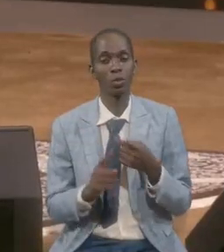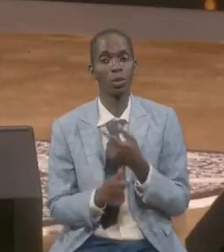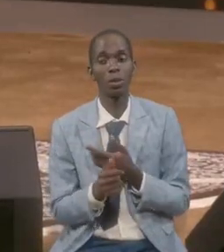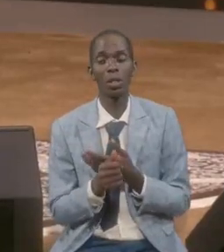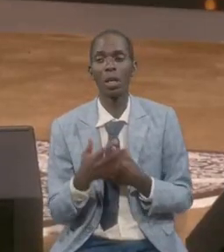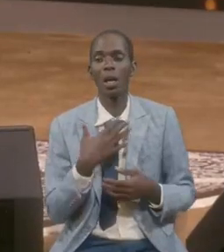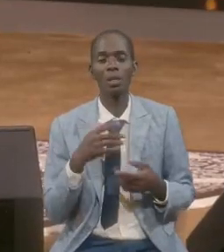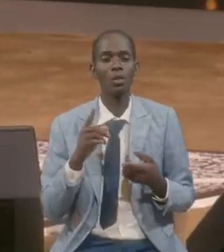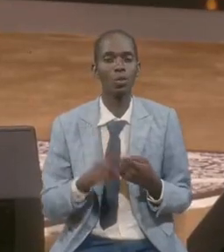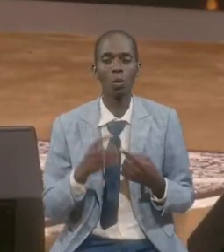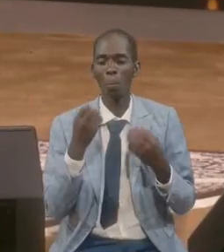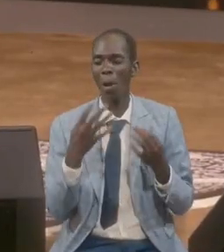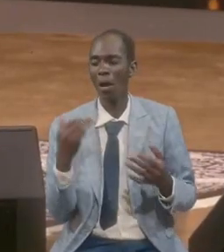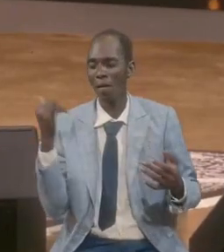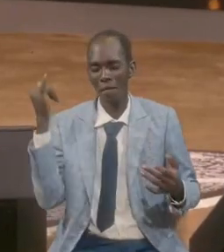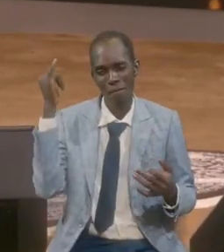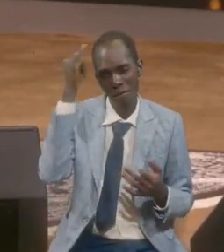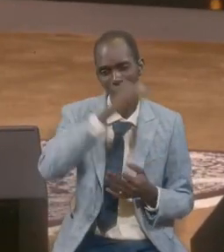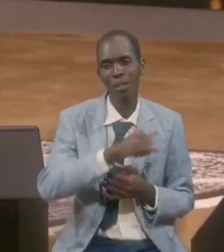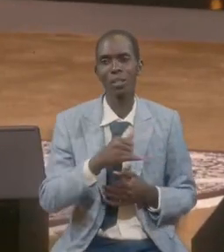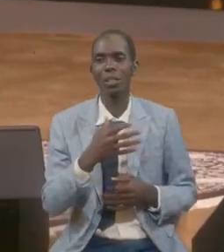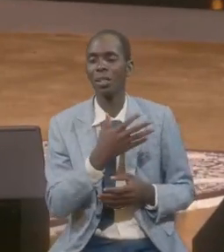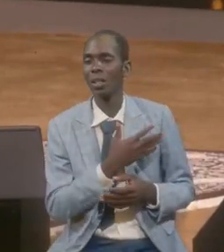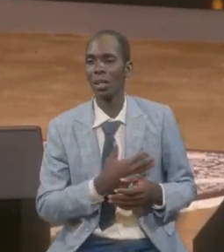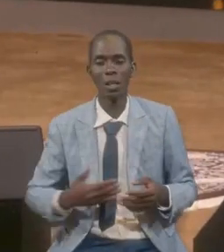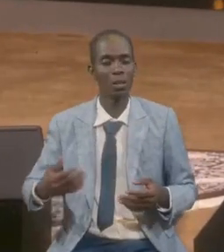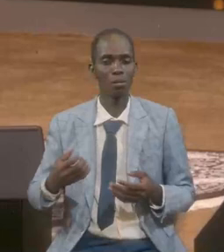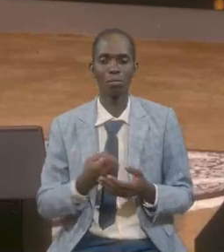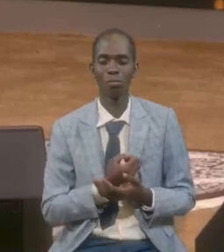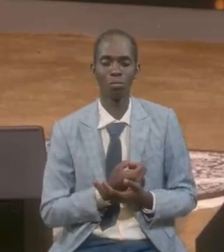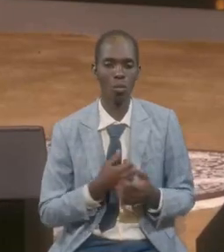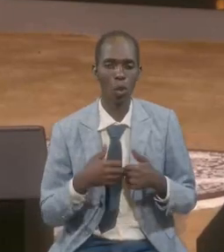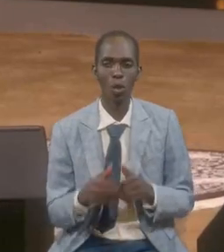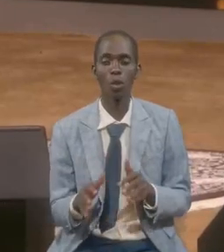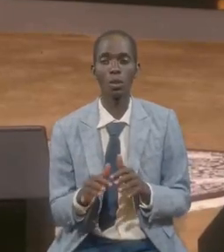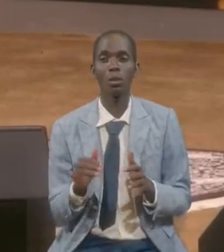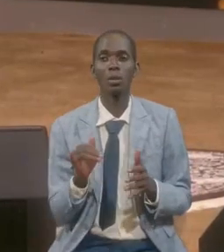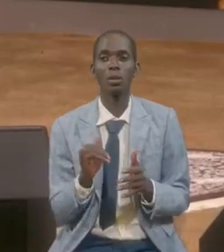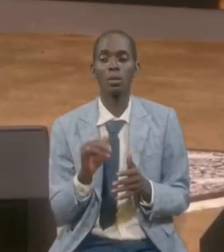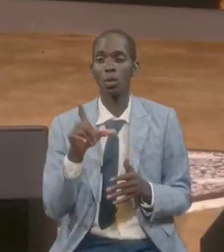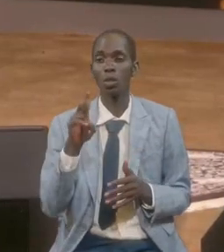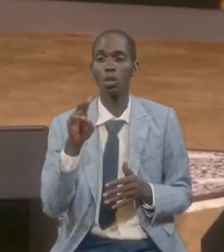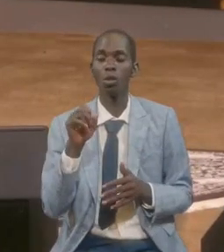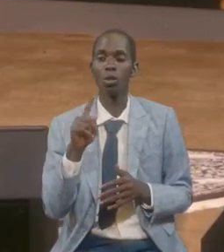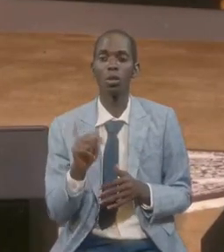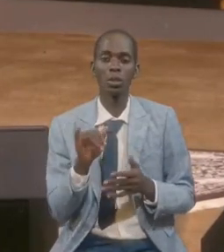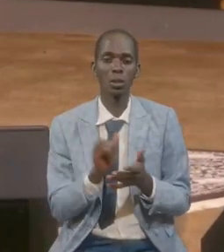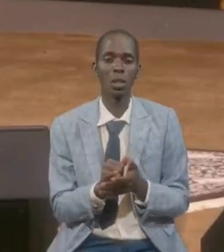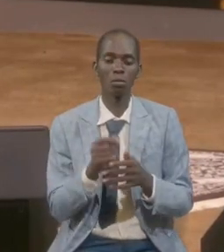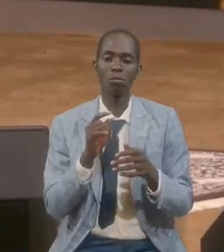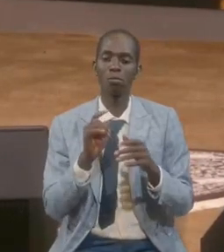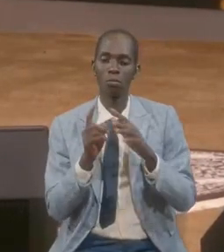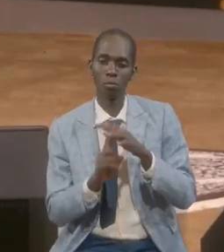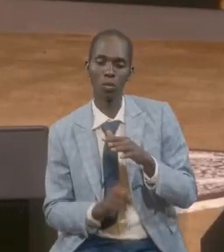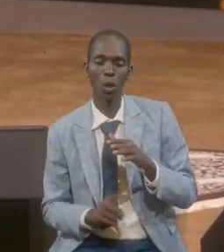piège et dans beaucoup de désirs insensés et pernicieux qui plongent les hommes dans la ruine